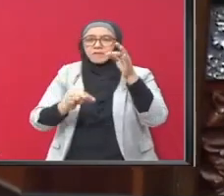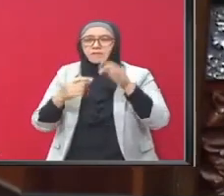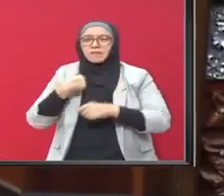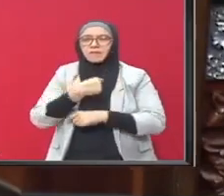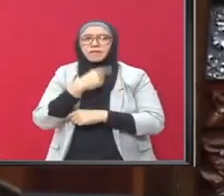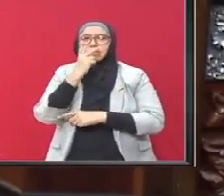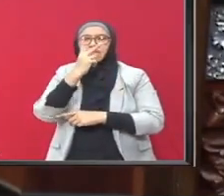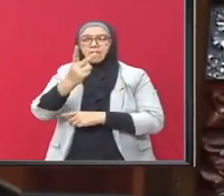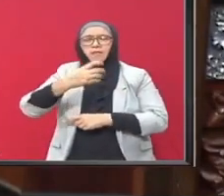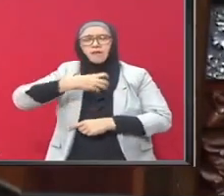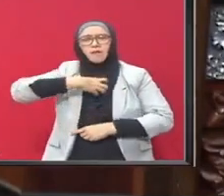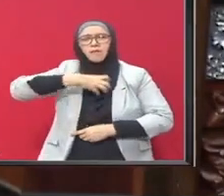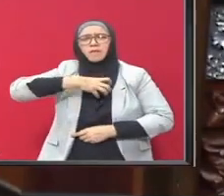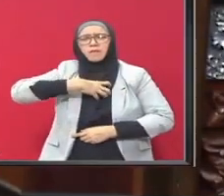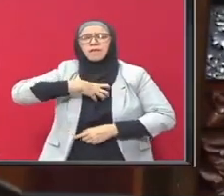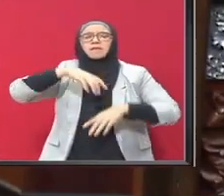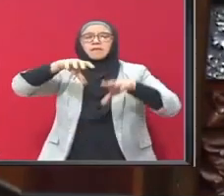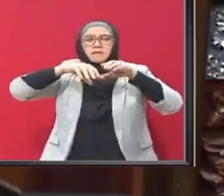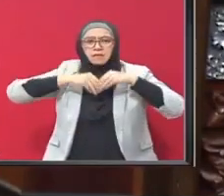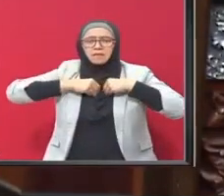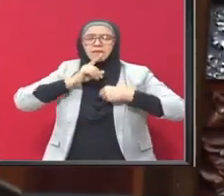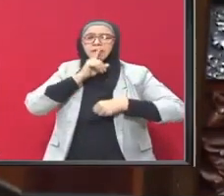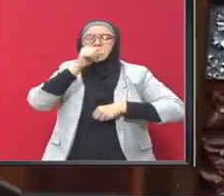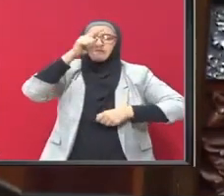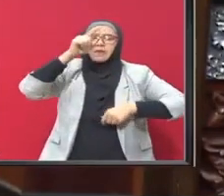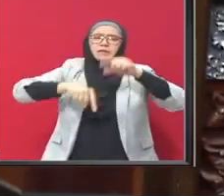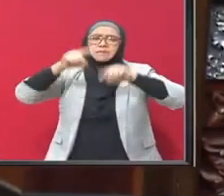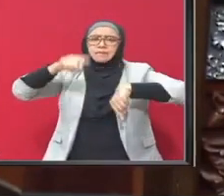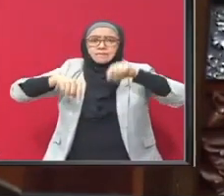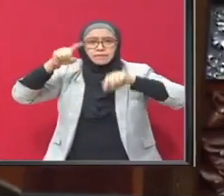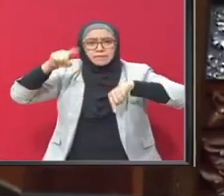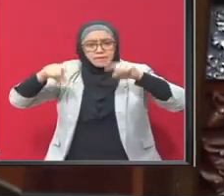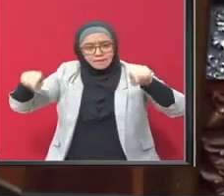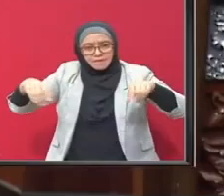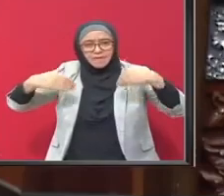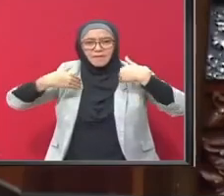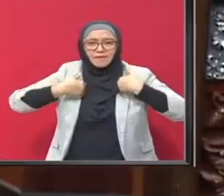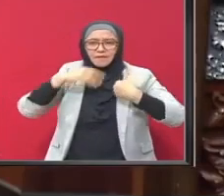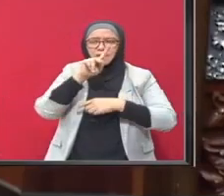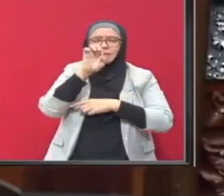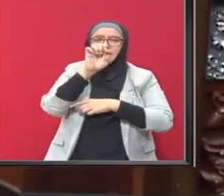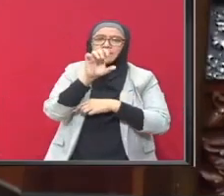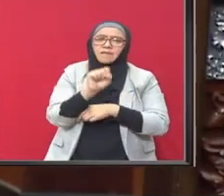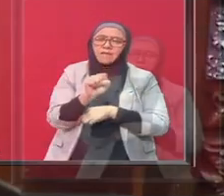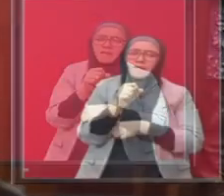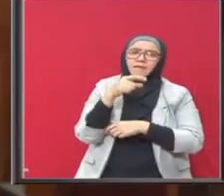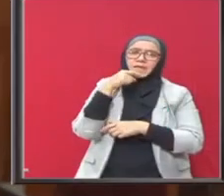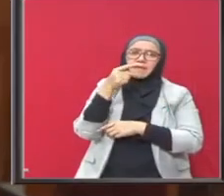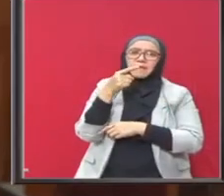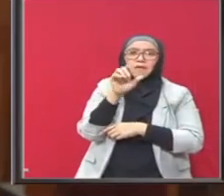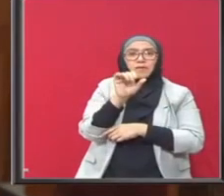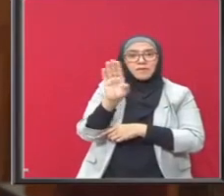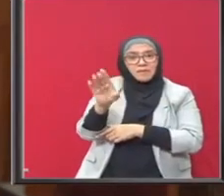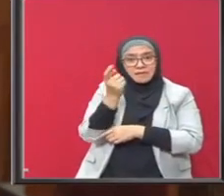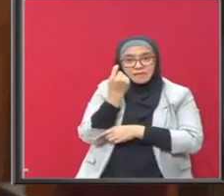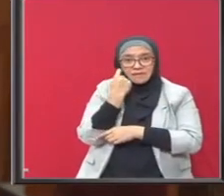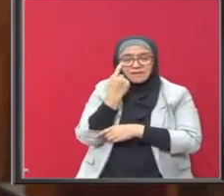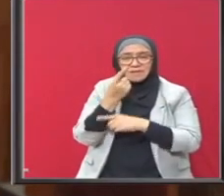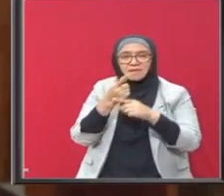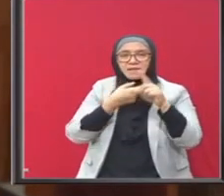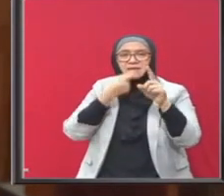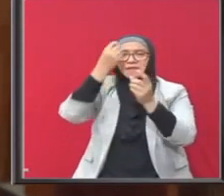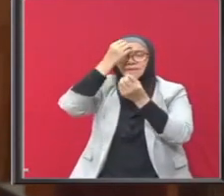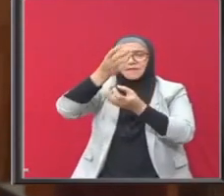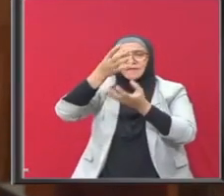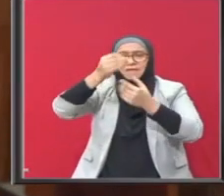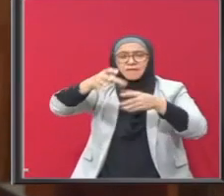ea2 yang diterima memang berbagai ada yang melibatkan cache yang disebut oleh yang hormat dan daripada